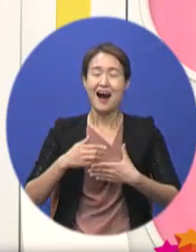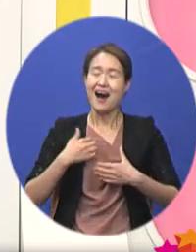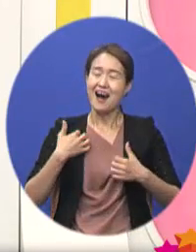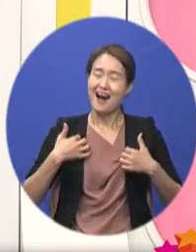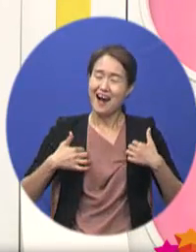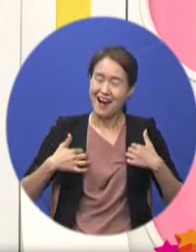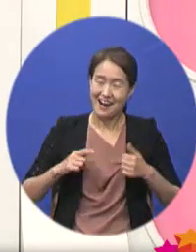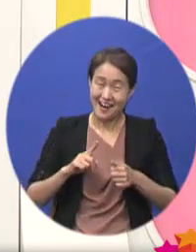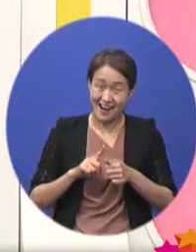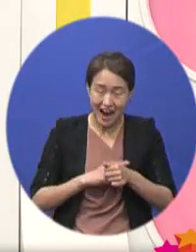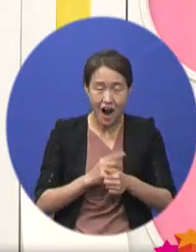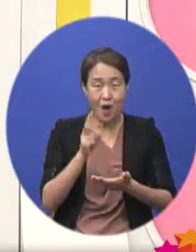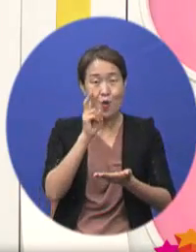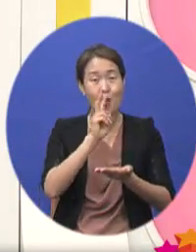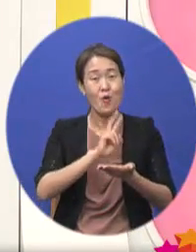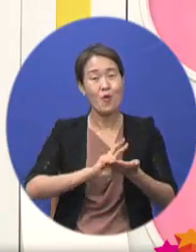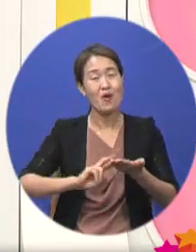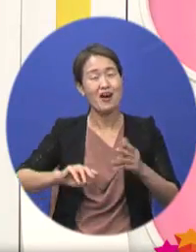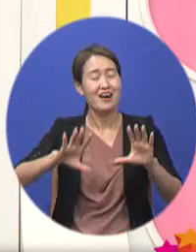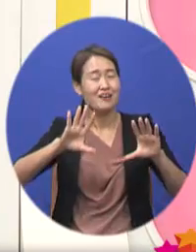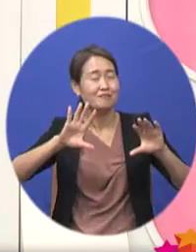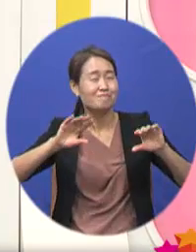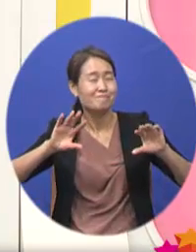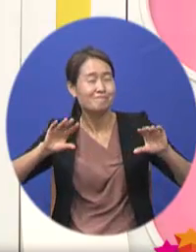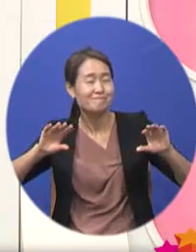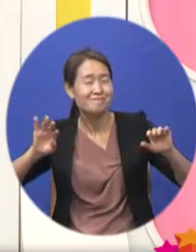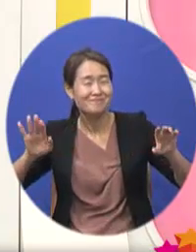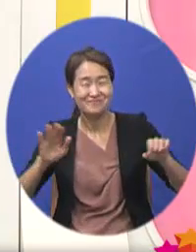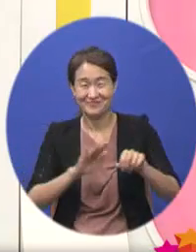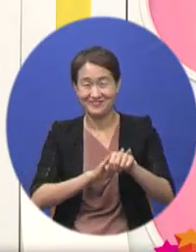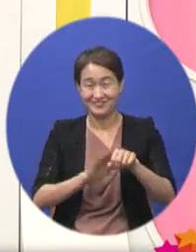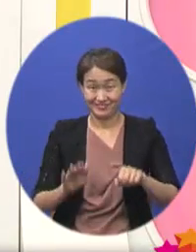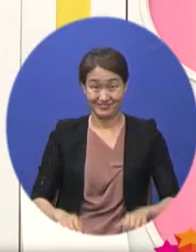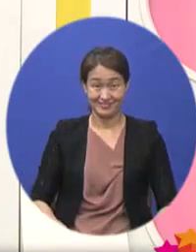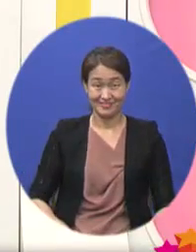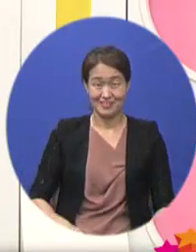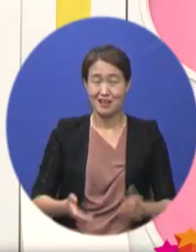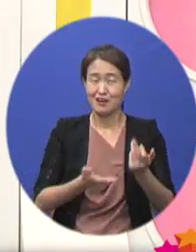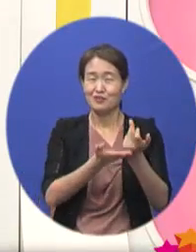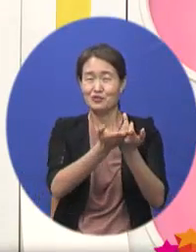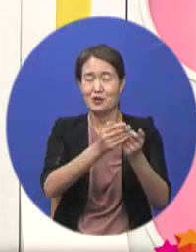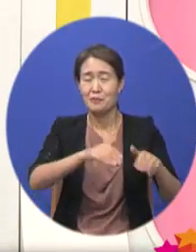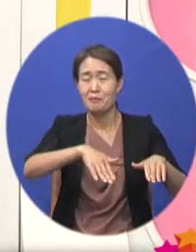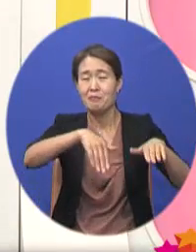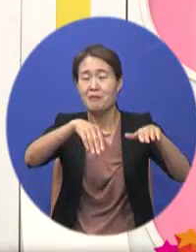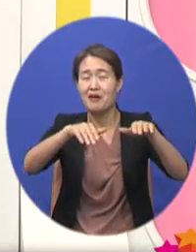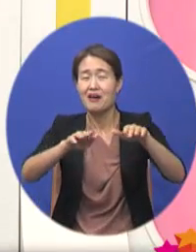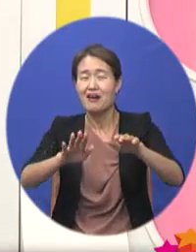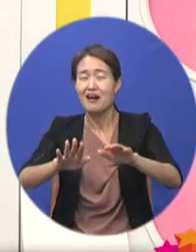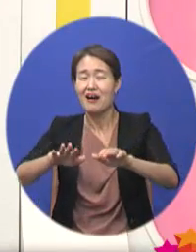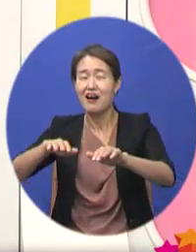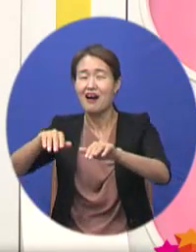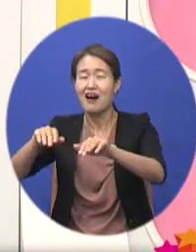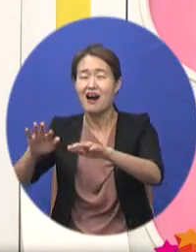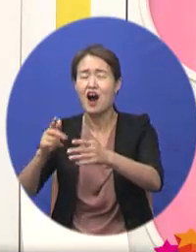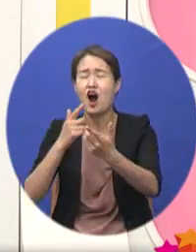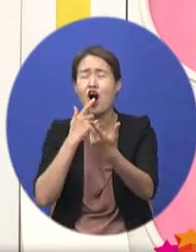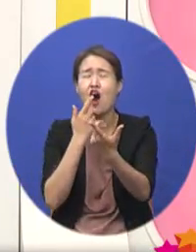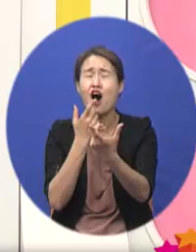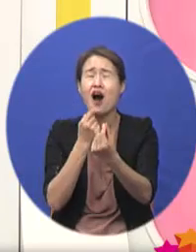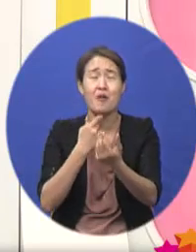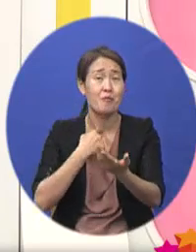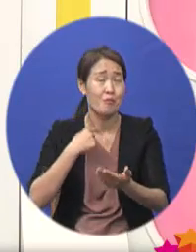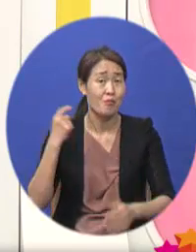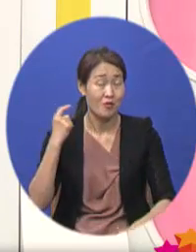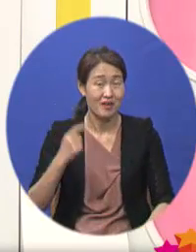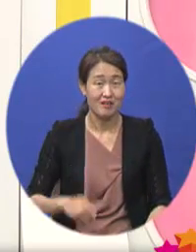즐거움이 확 생기니까 노래가 네. 부드럽게 잘 넘어가요. 그러니까요. 예, 울릉도 앞바다에 이게 약간 그 물결처럼. 네. 예.